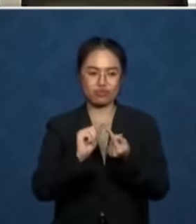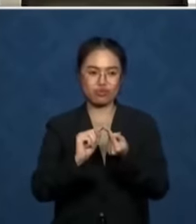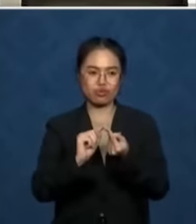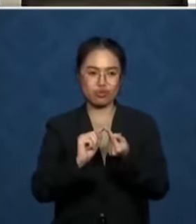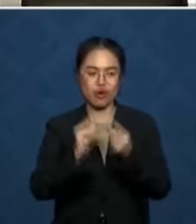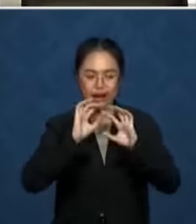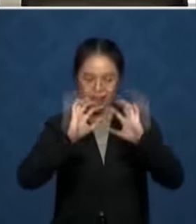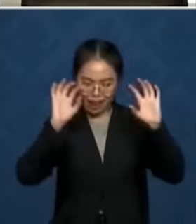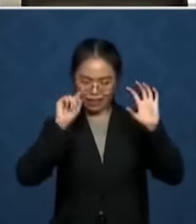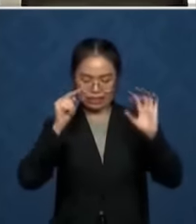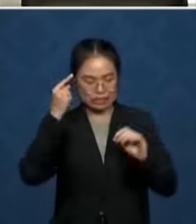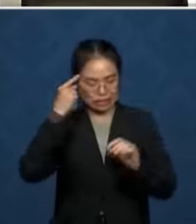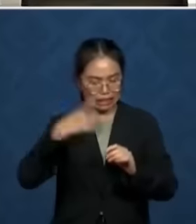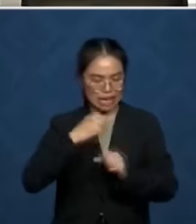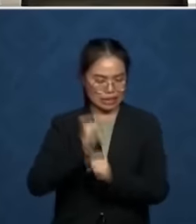ทิพย์เท่านั้น